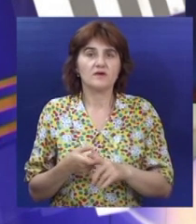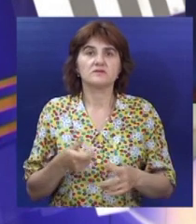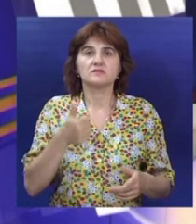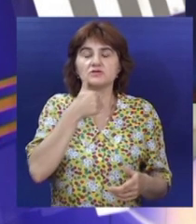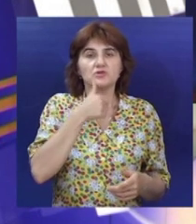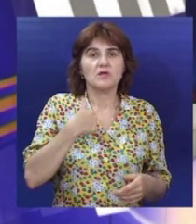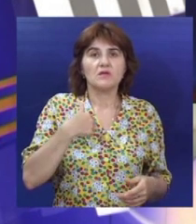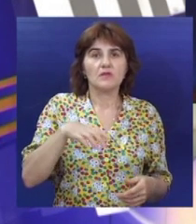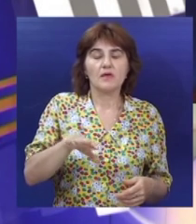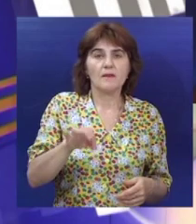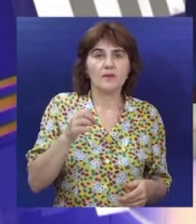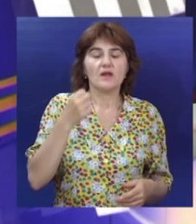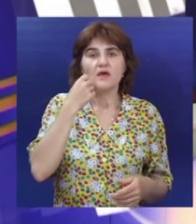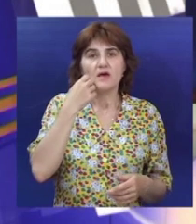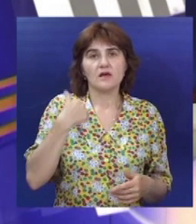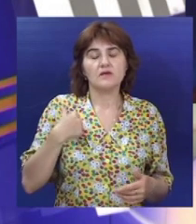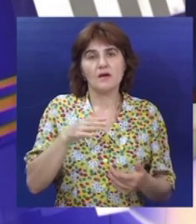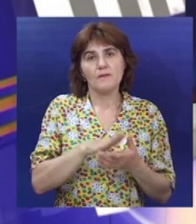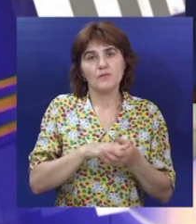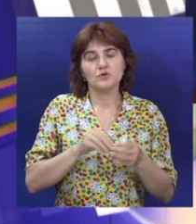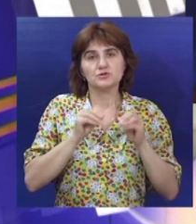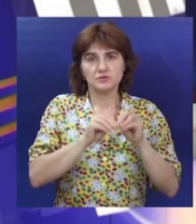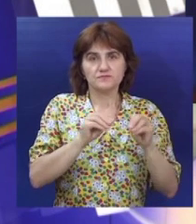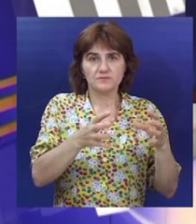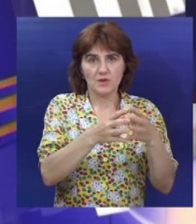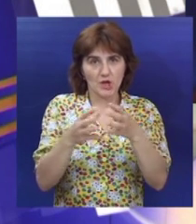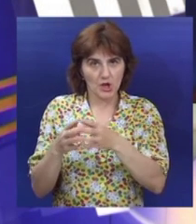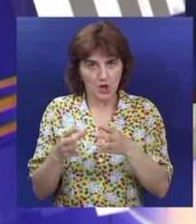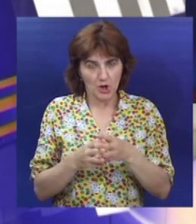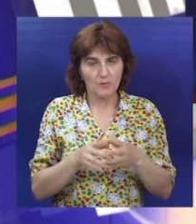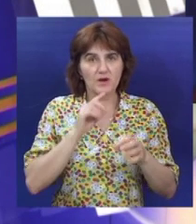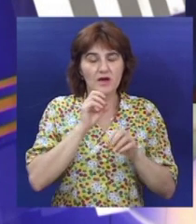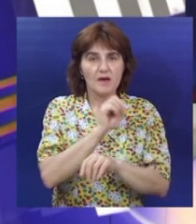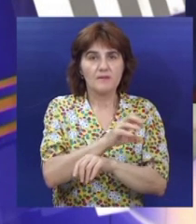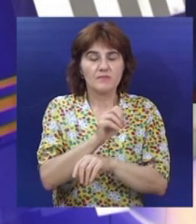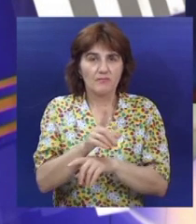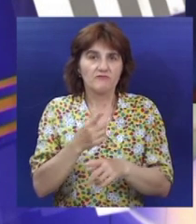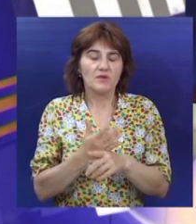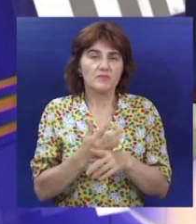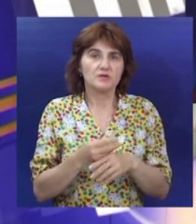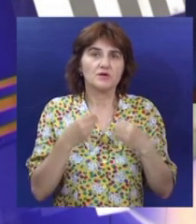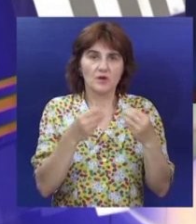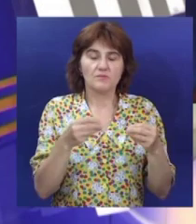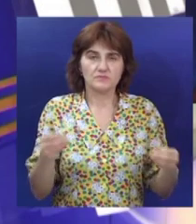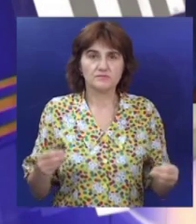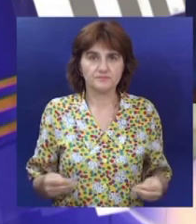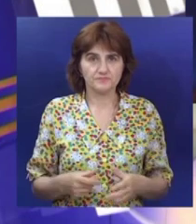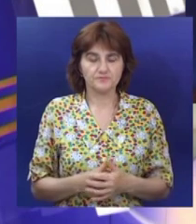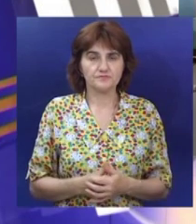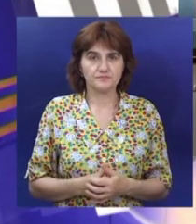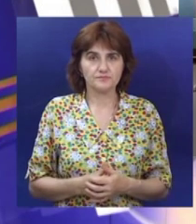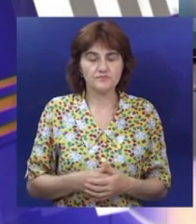Teme seminara će biti izabrane nakon što se formiraju grupe, a predavači će biti vršnjaci dece koje ih budu